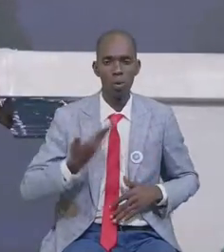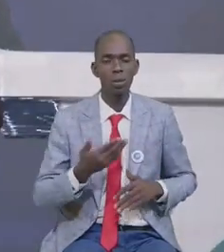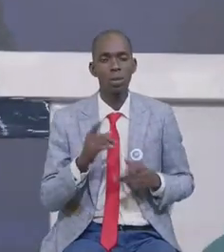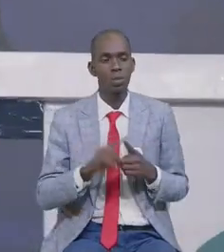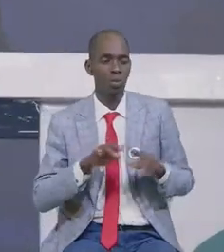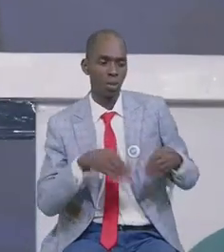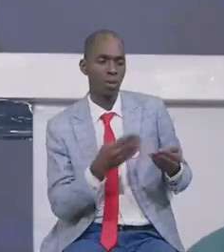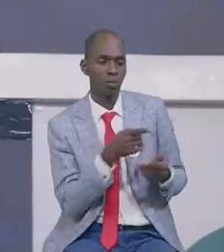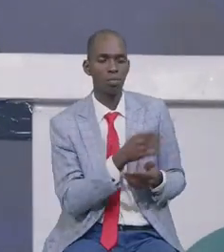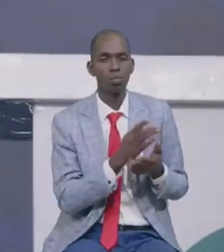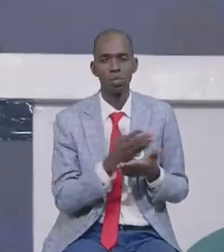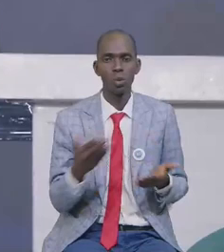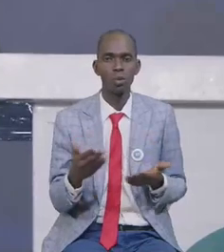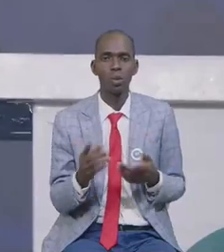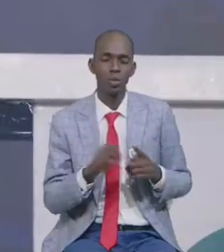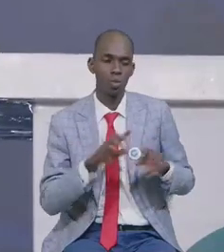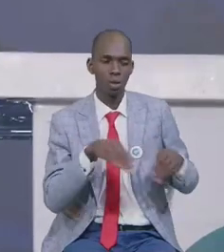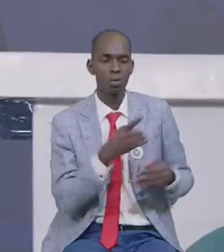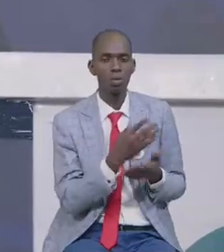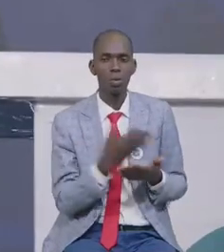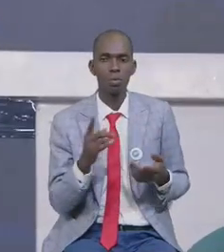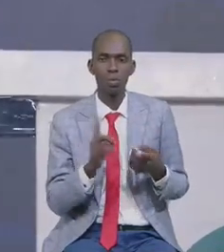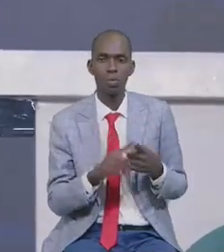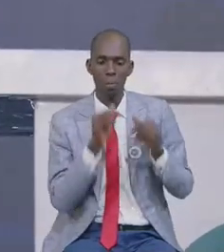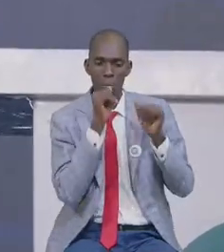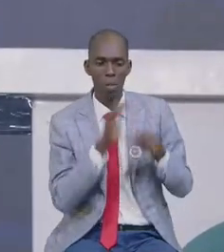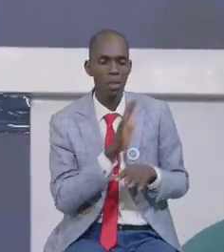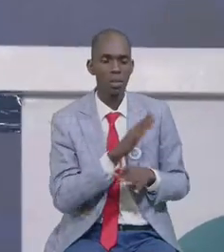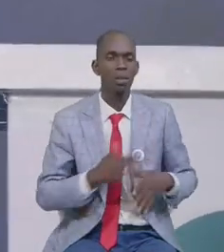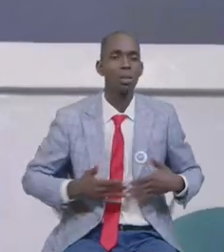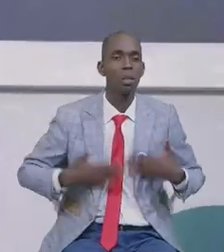Je n'ai rien à lui donner